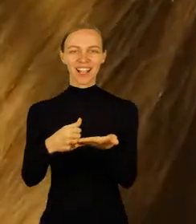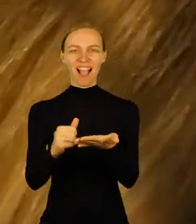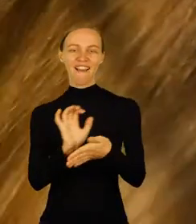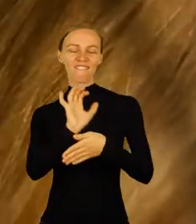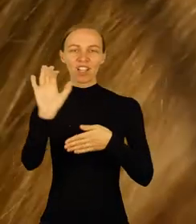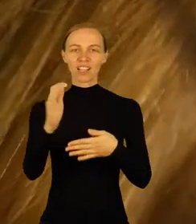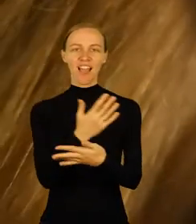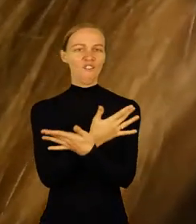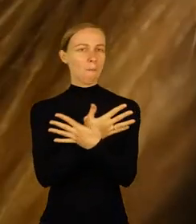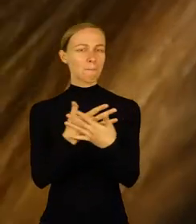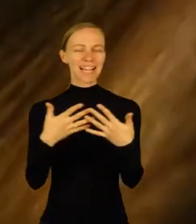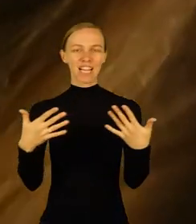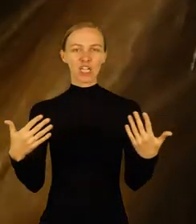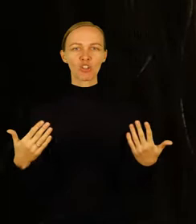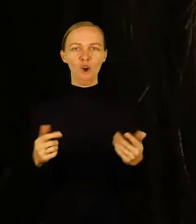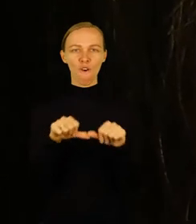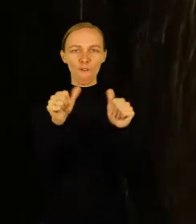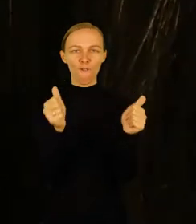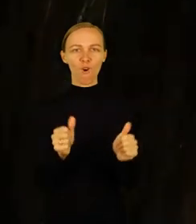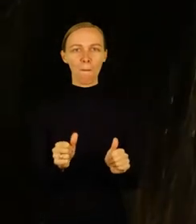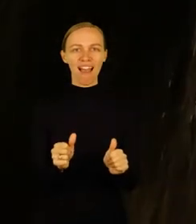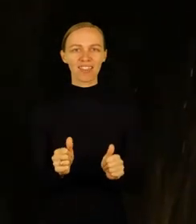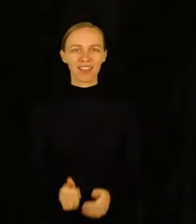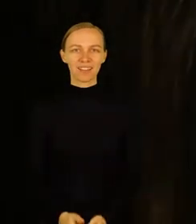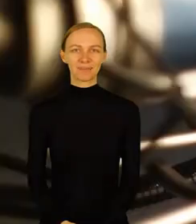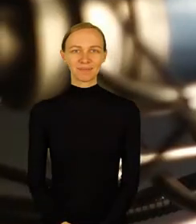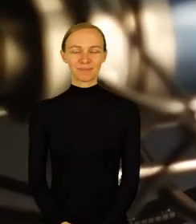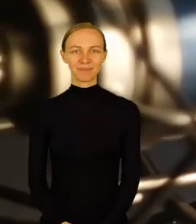Поетична збірка видана в багатьох форматах.